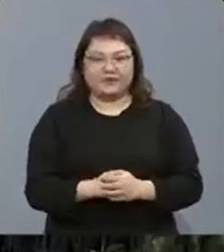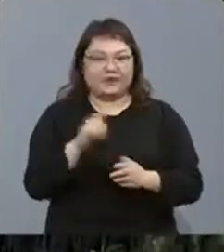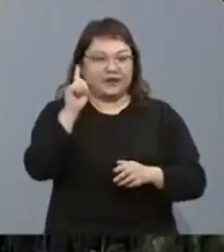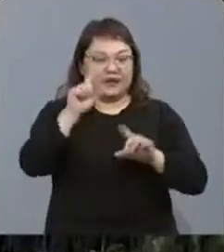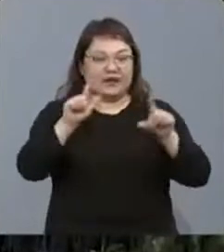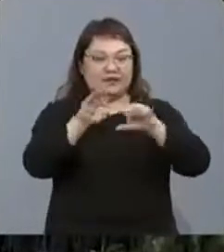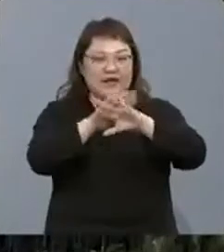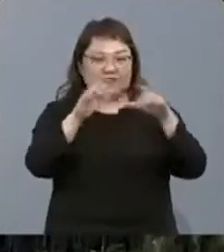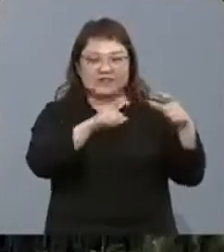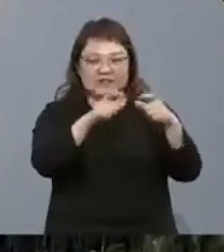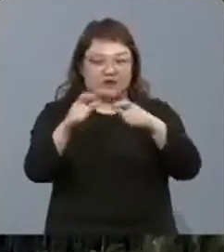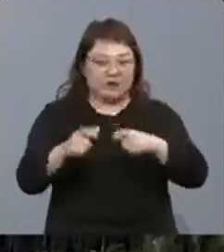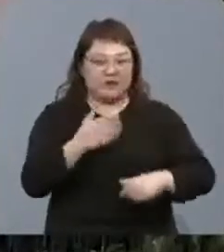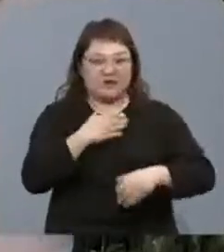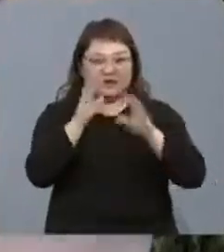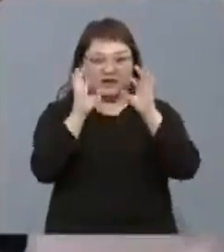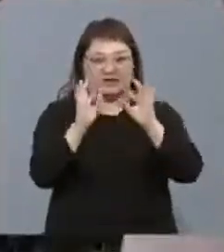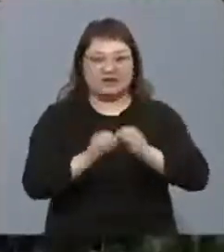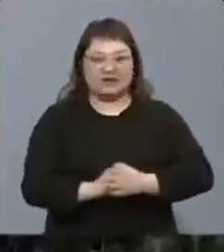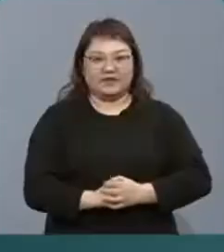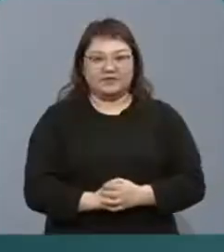지역별로 살펴보겠습니다